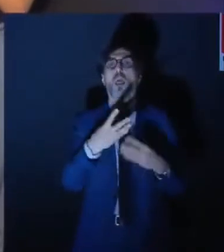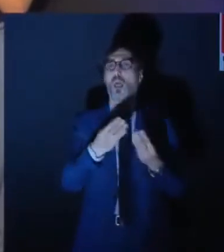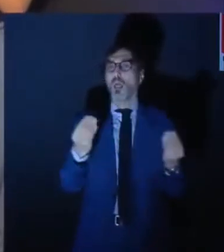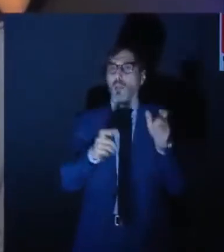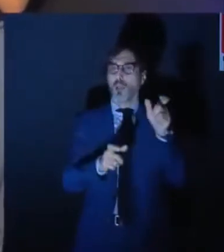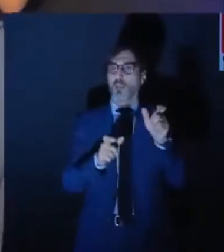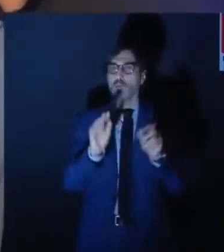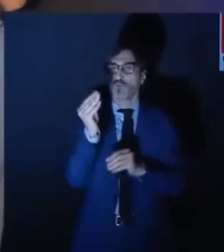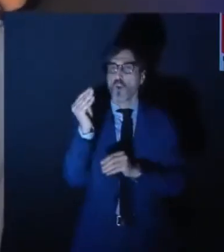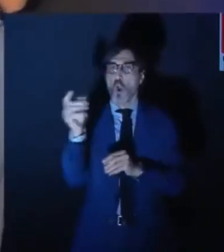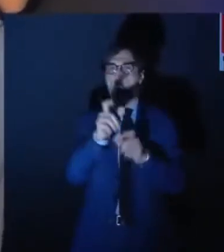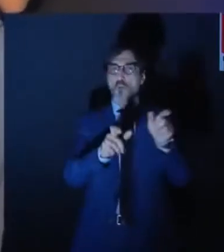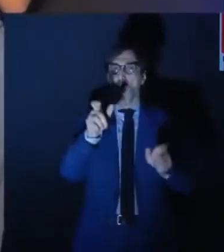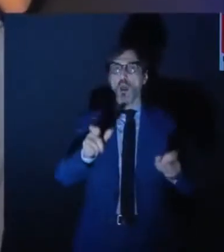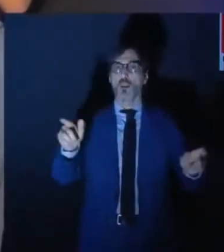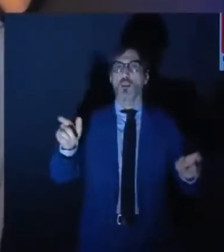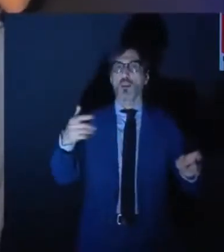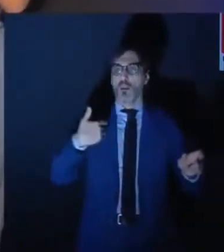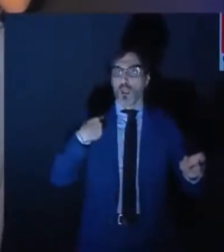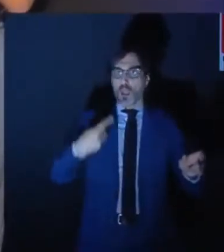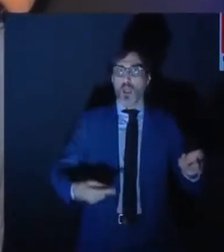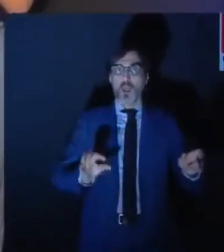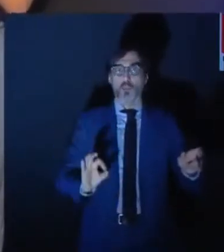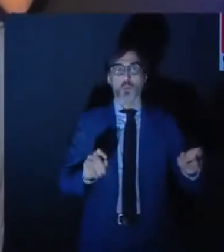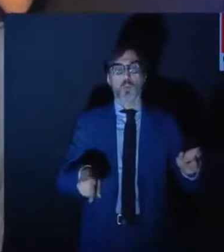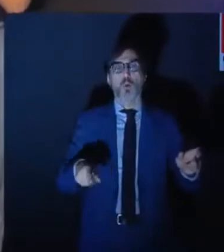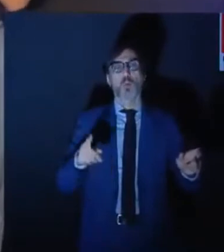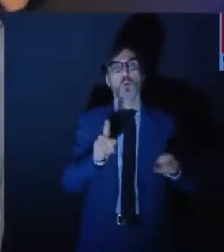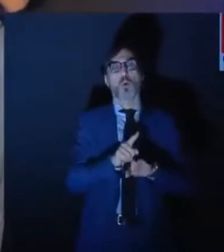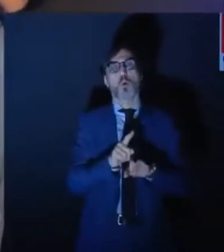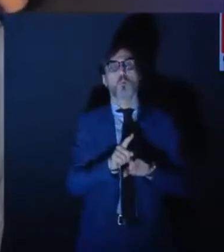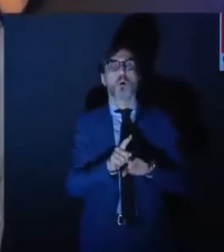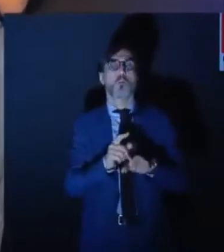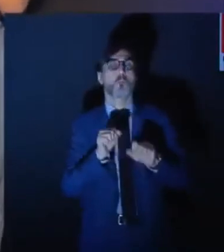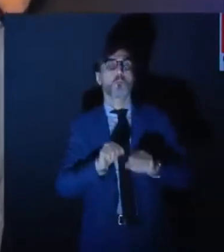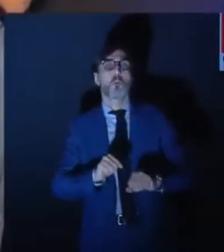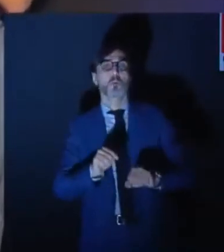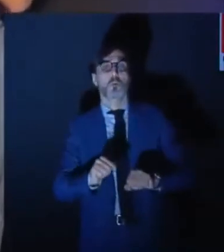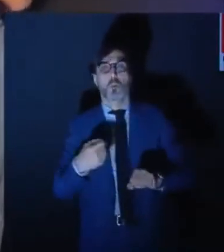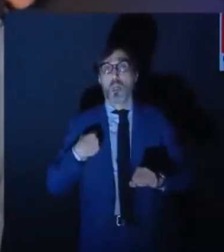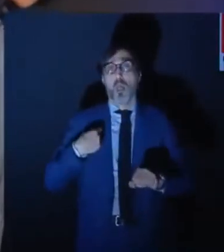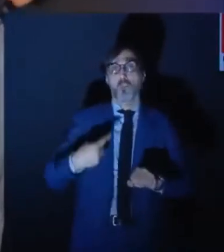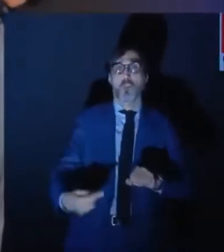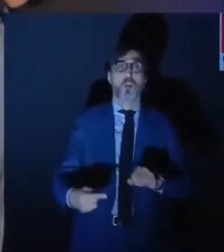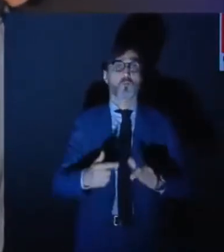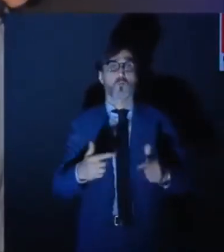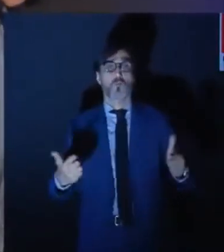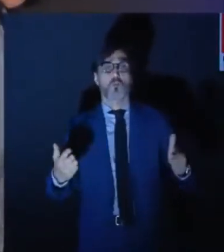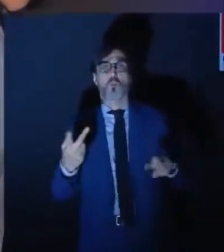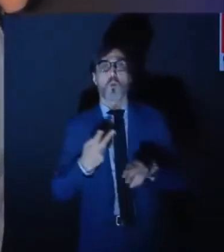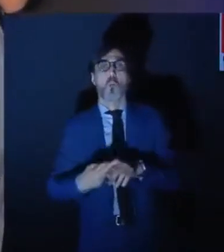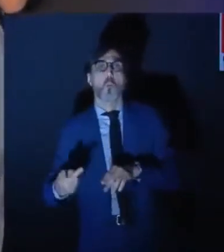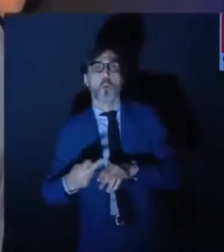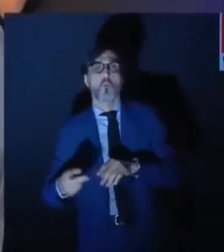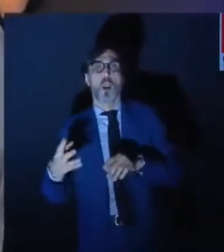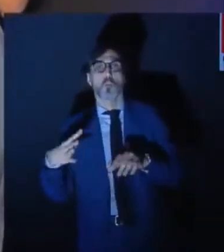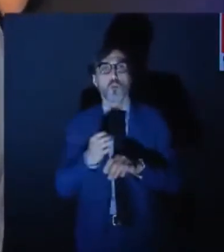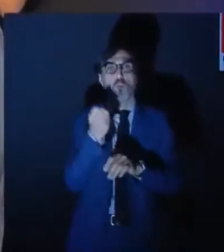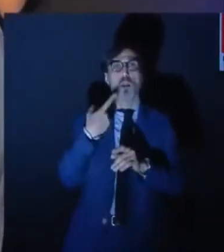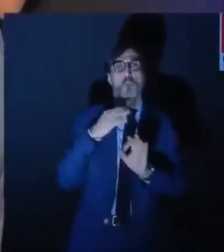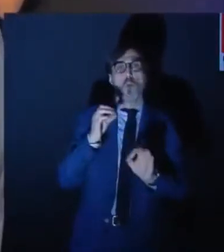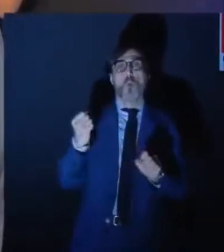ragazzi al giorno d'oggi che ancora non hanno avuto nemmeno magari la possibilità di provare magari un lavoro